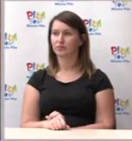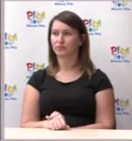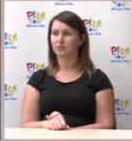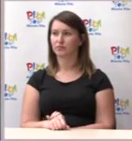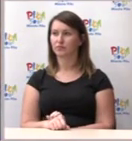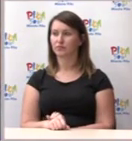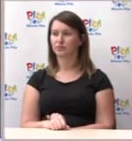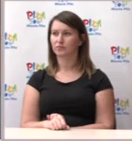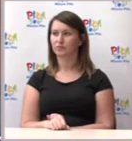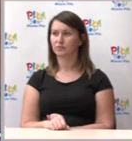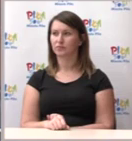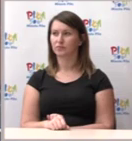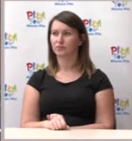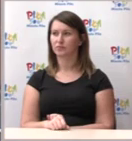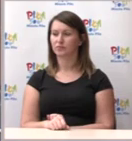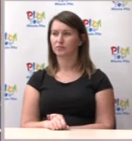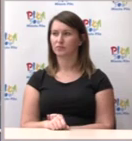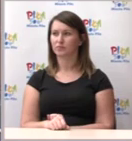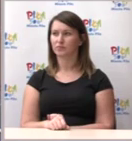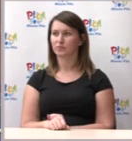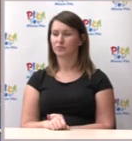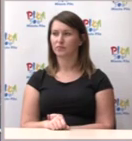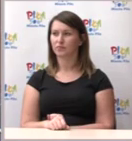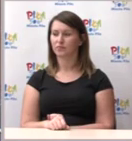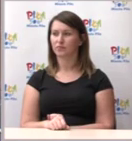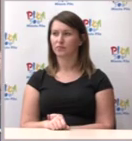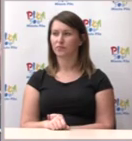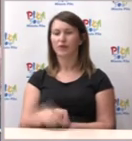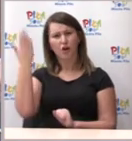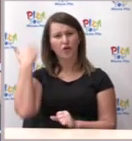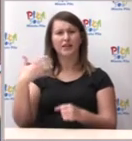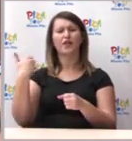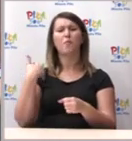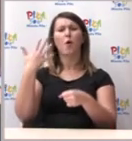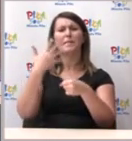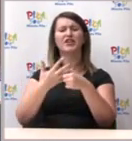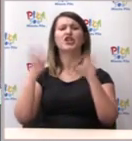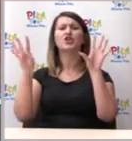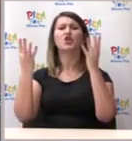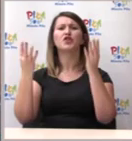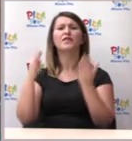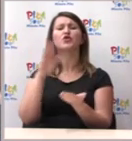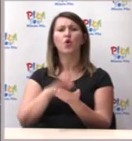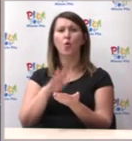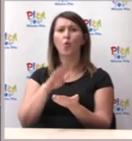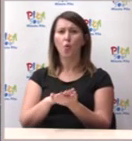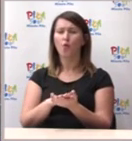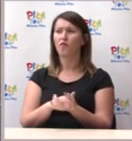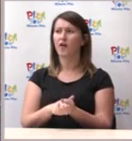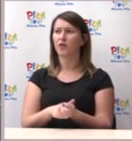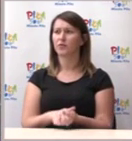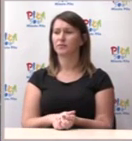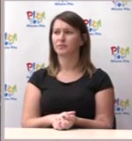że 59 uchwał, które głosowaliśmy w sprawie pozostawienia sprawy bez dalszego